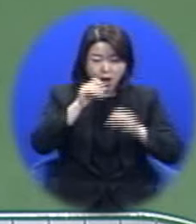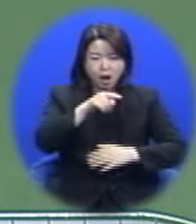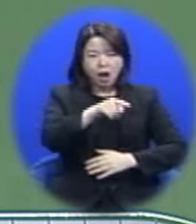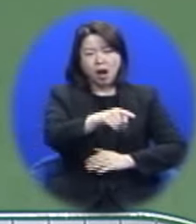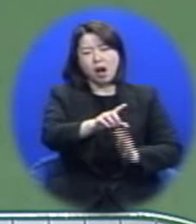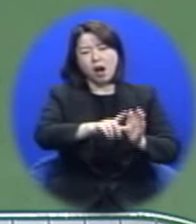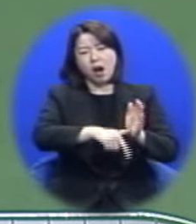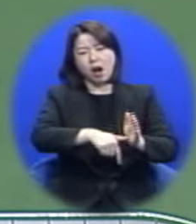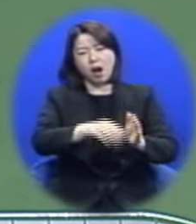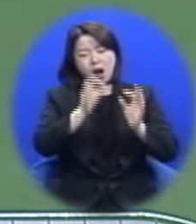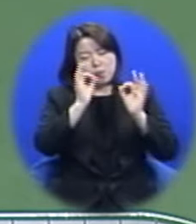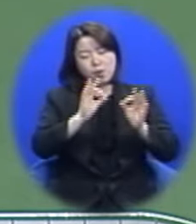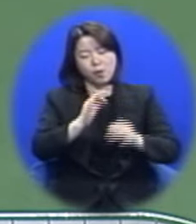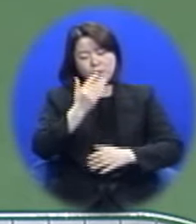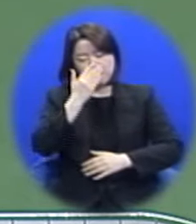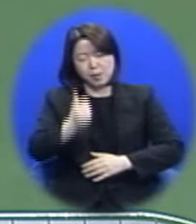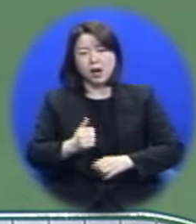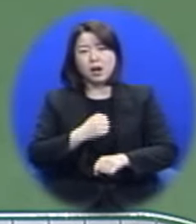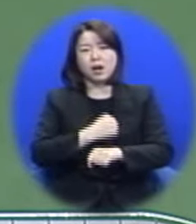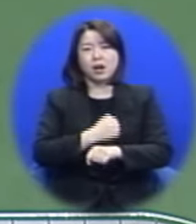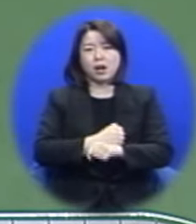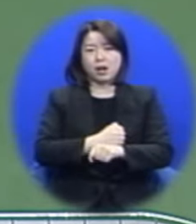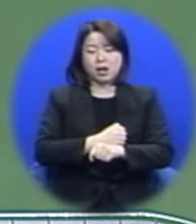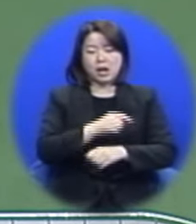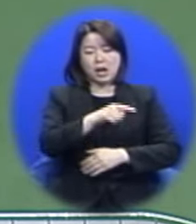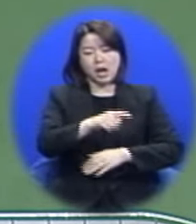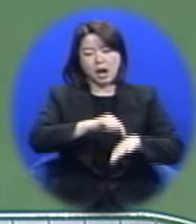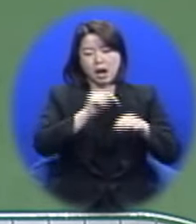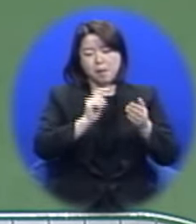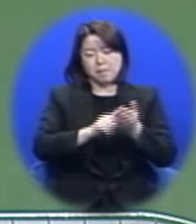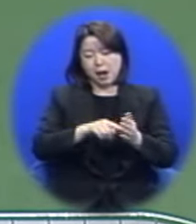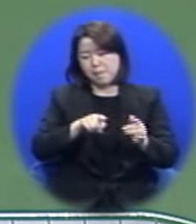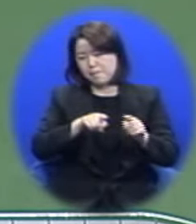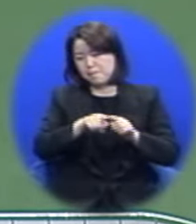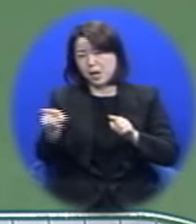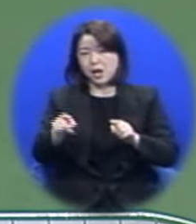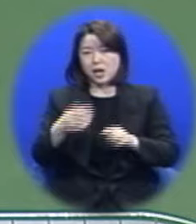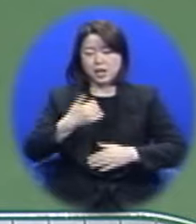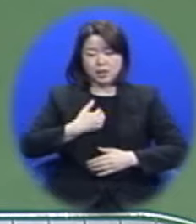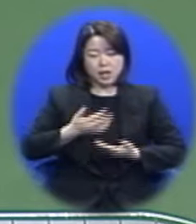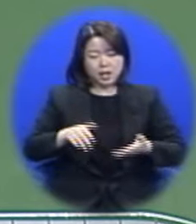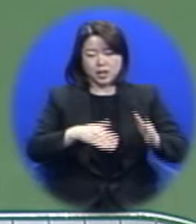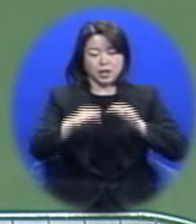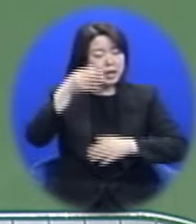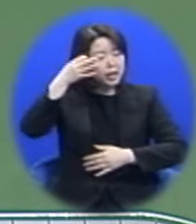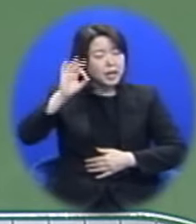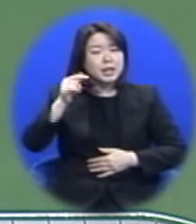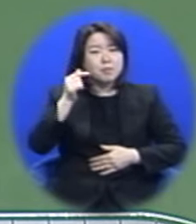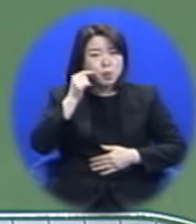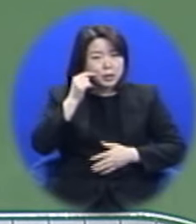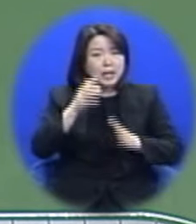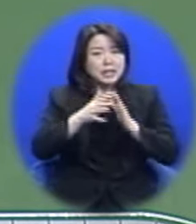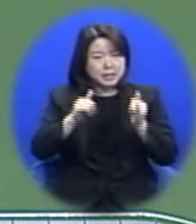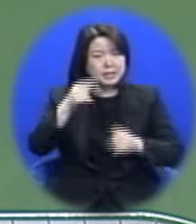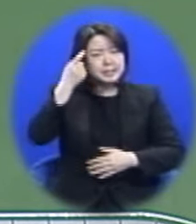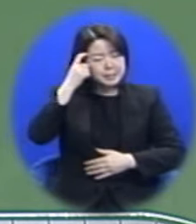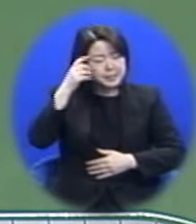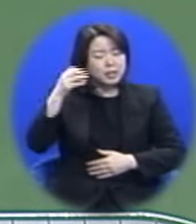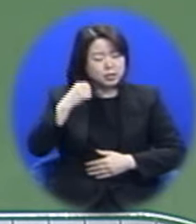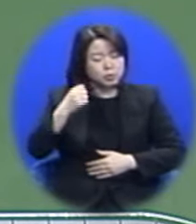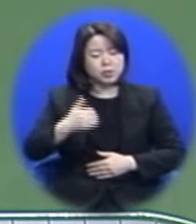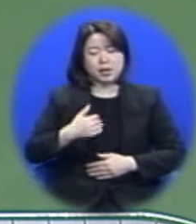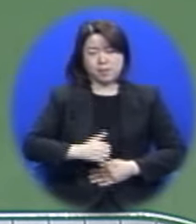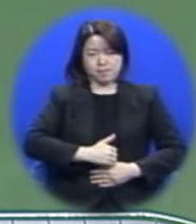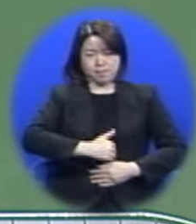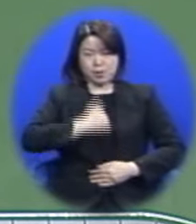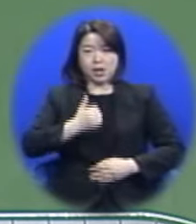나서 그들은 마음이 빗나간 백성이요 나의 길을 깨닫지 못하는 자들이구나 하였고 내가 화가